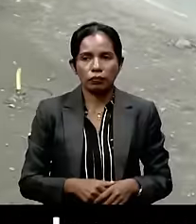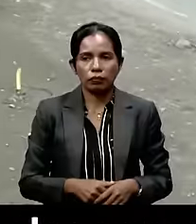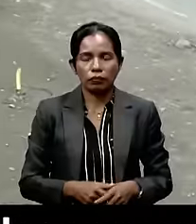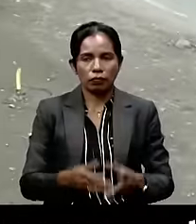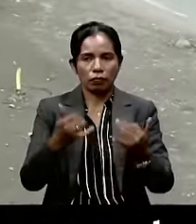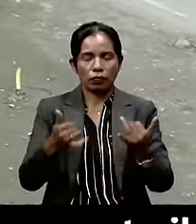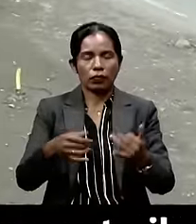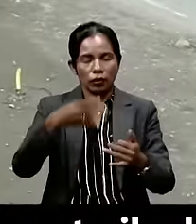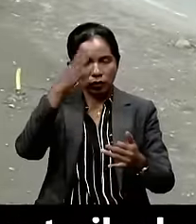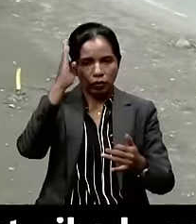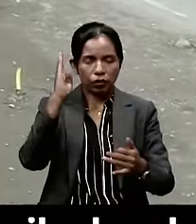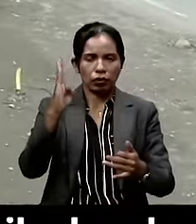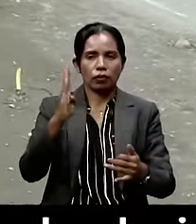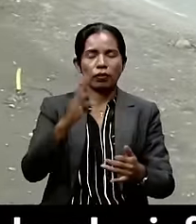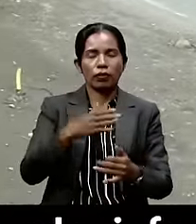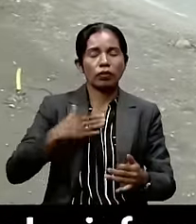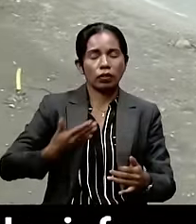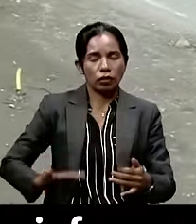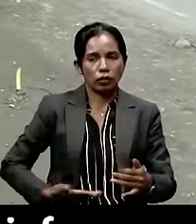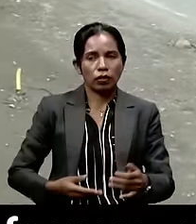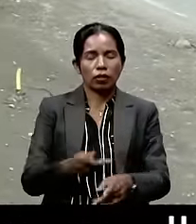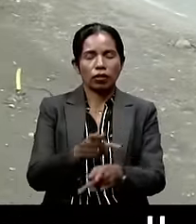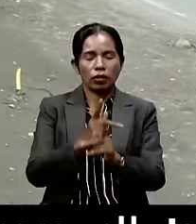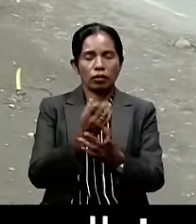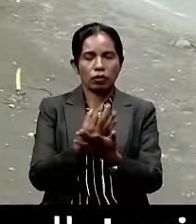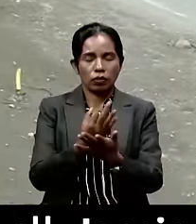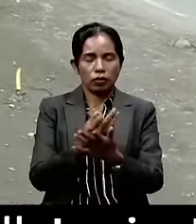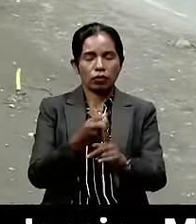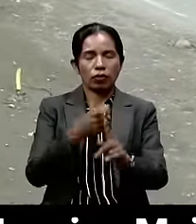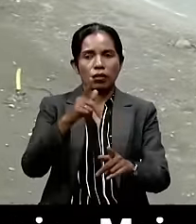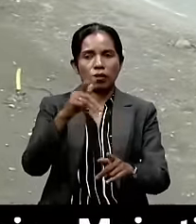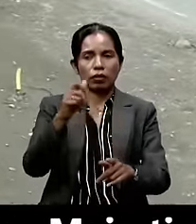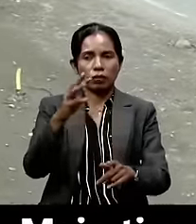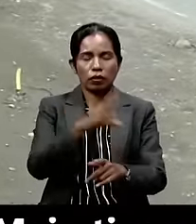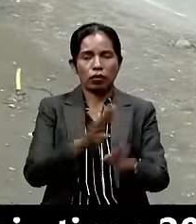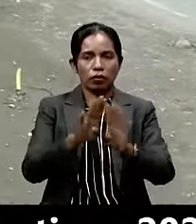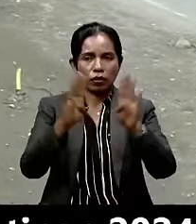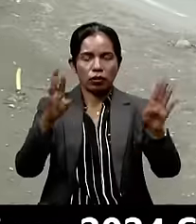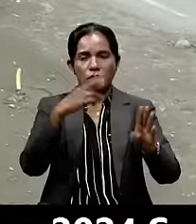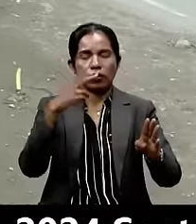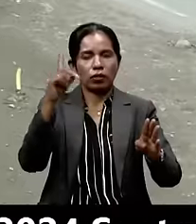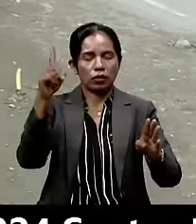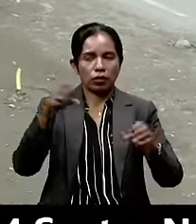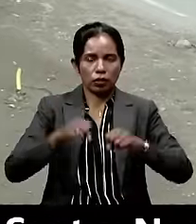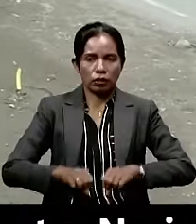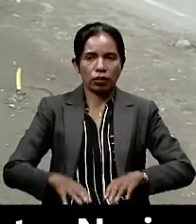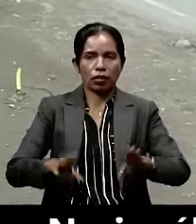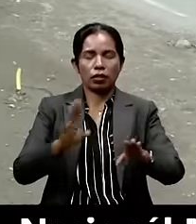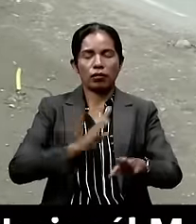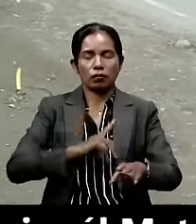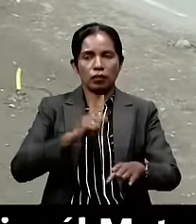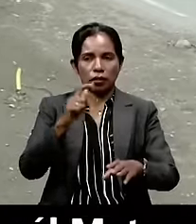Dadaung ne, Senyora Julieta Maria da Costa Mos, kredit osang iha kai bau. Hodi loke, restorante ida iha tasi ibu, Bidau